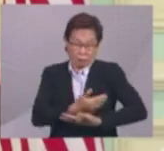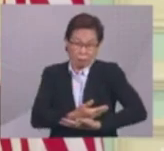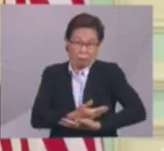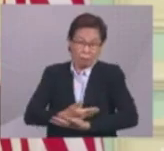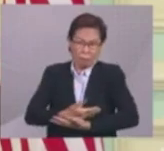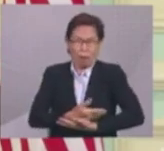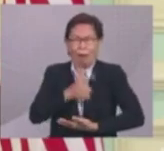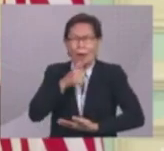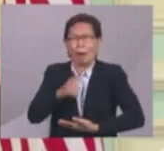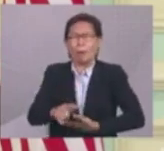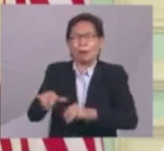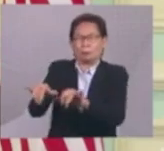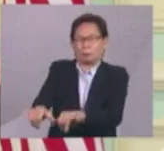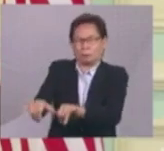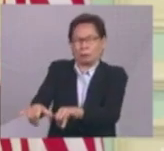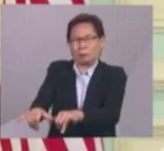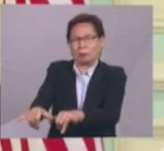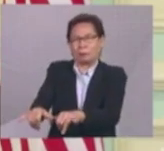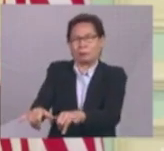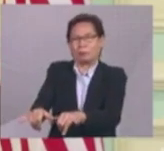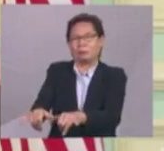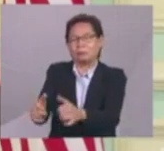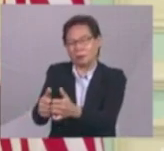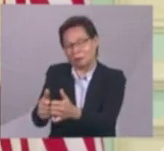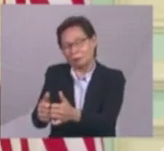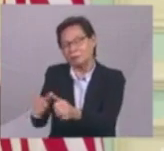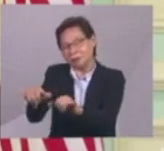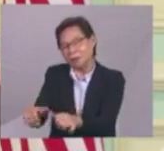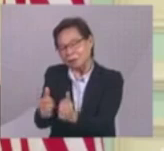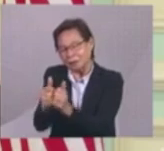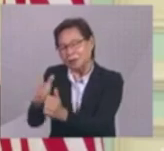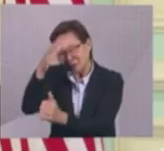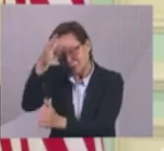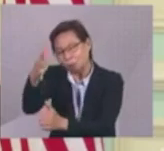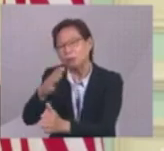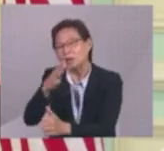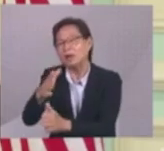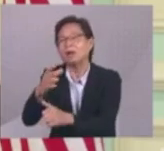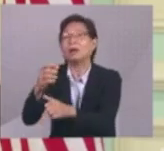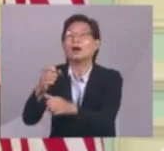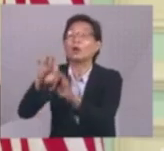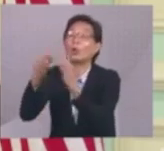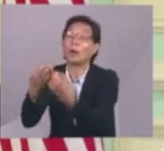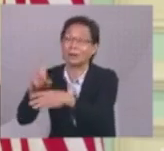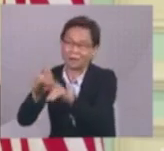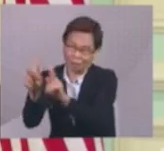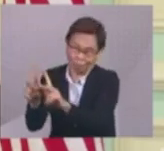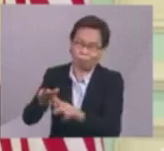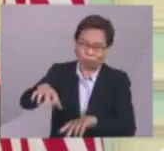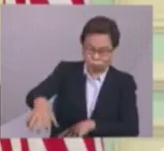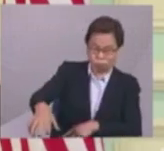terlalu lama berada bersama dengan datuk nenek atau keluarga mereka di kampung, mereka